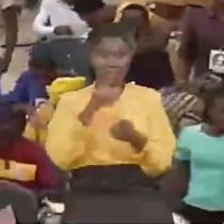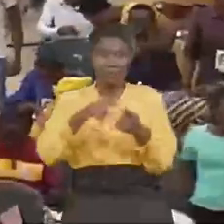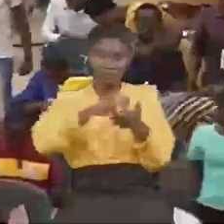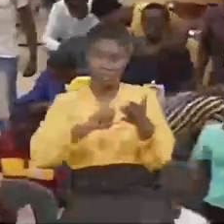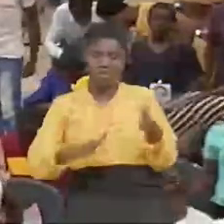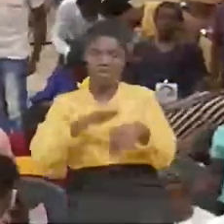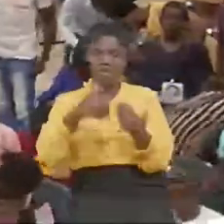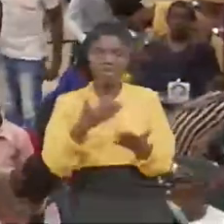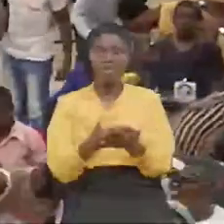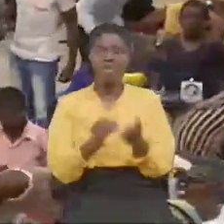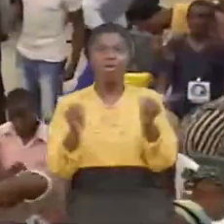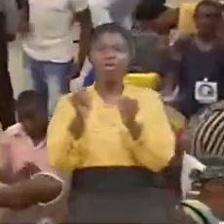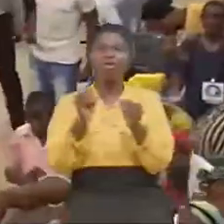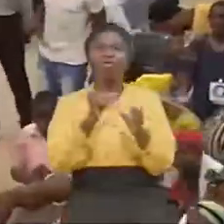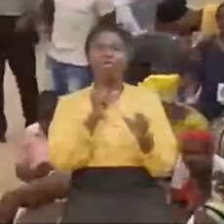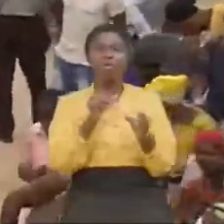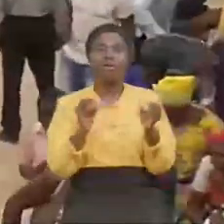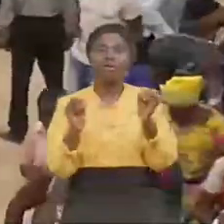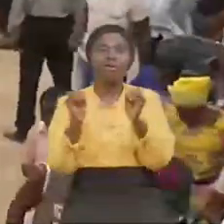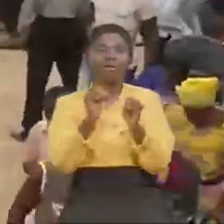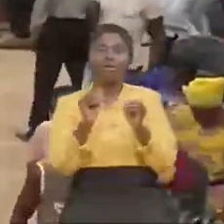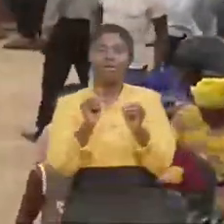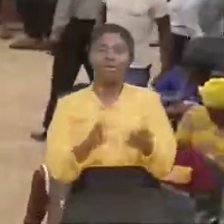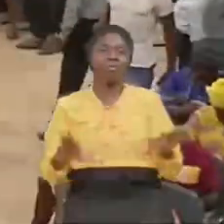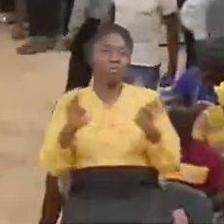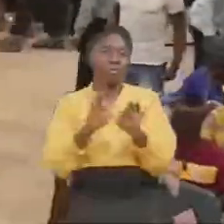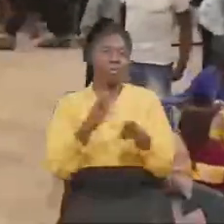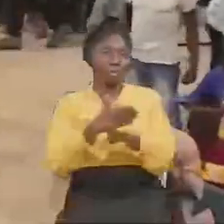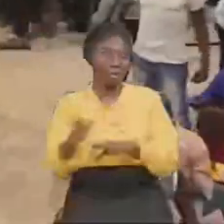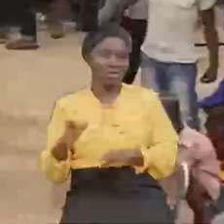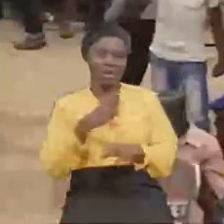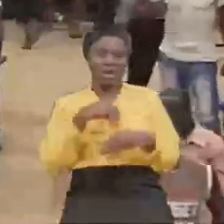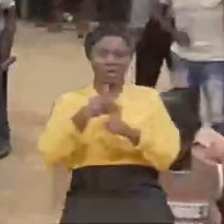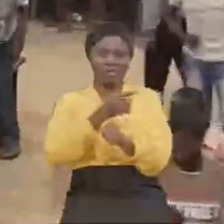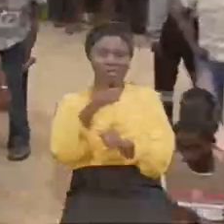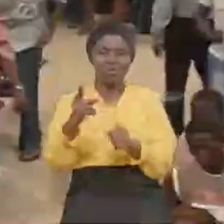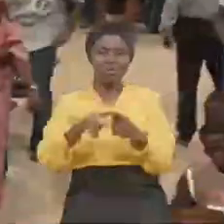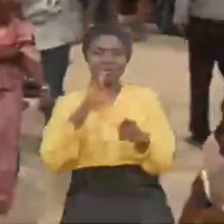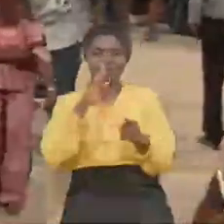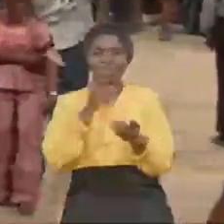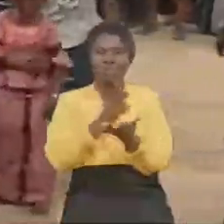digne dans tous les domaines. Ouvre ta bouche et prie le Seigneur.